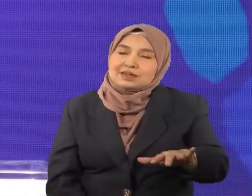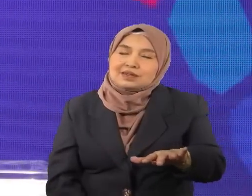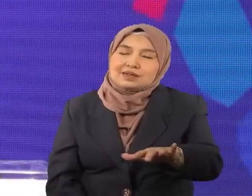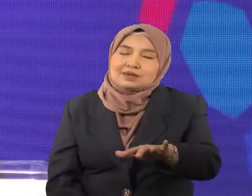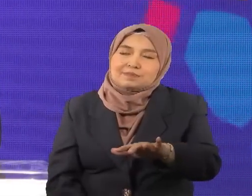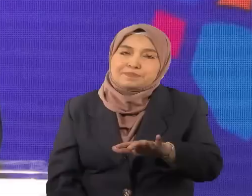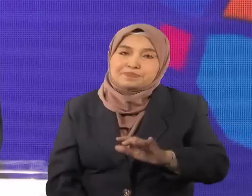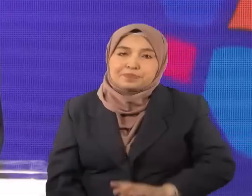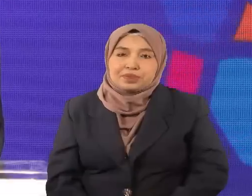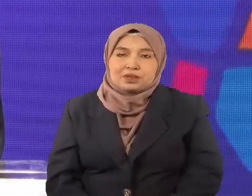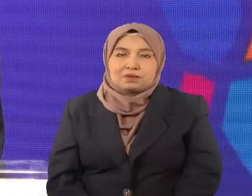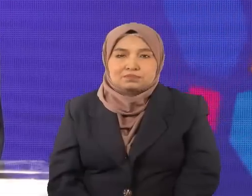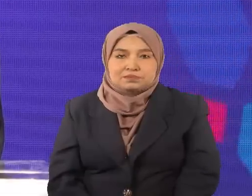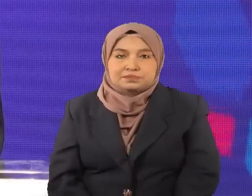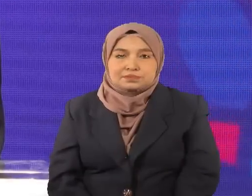الرحيم